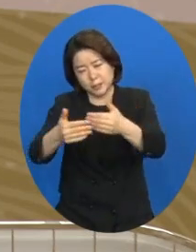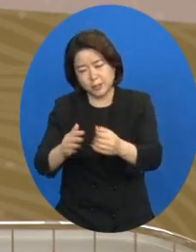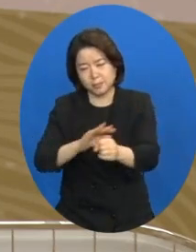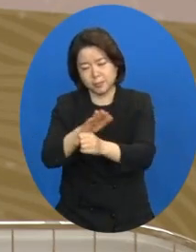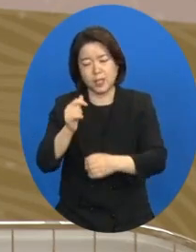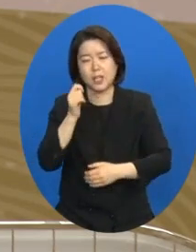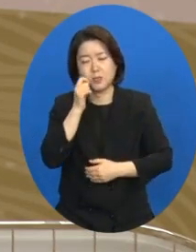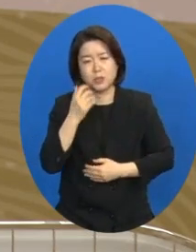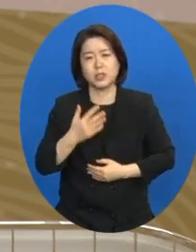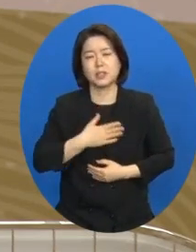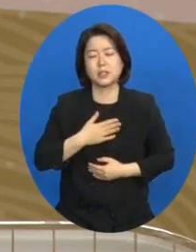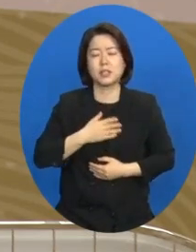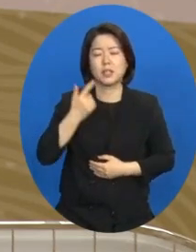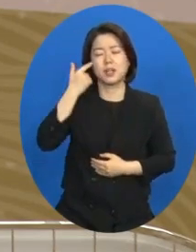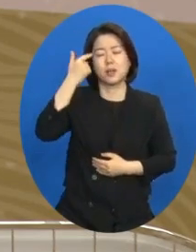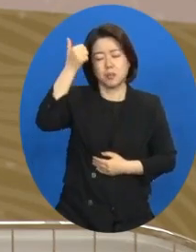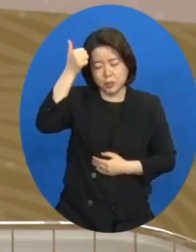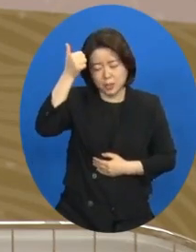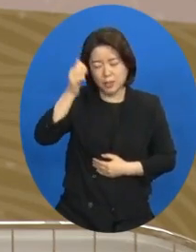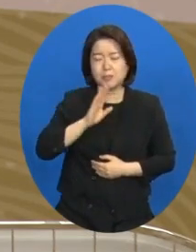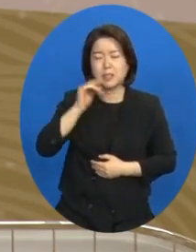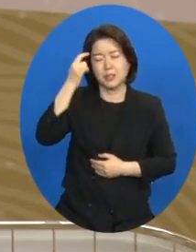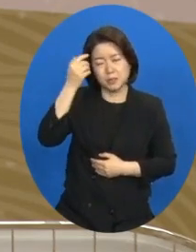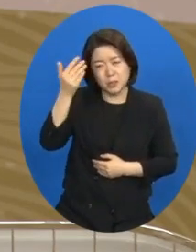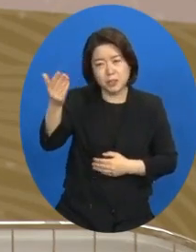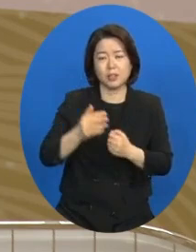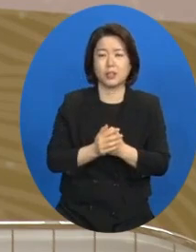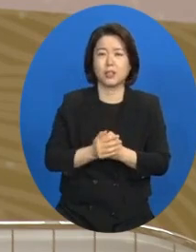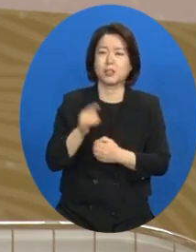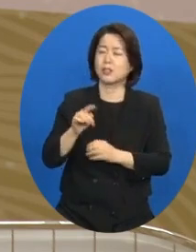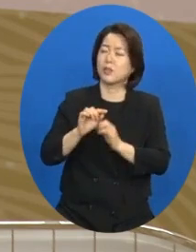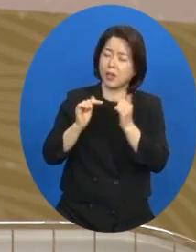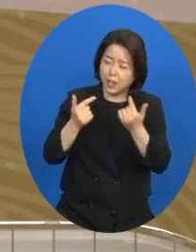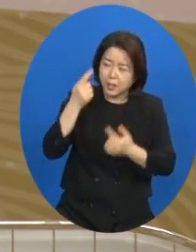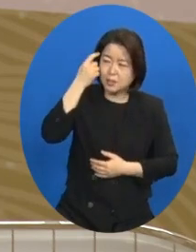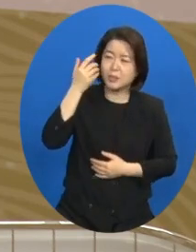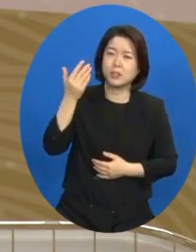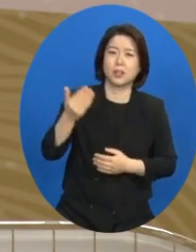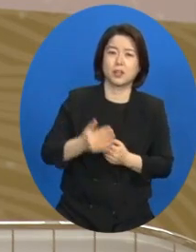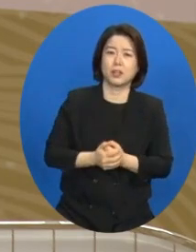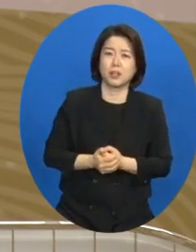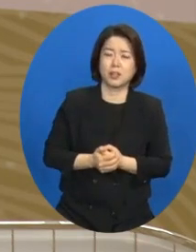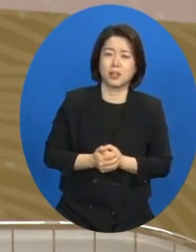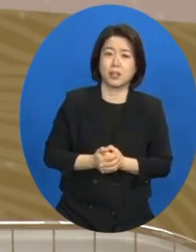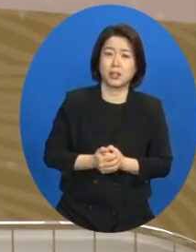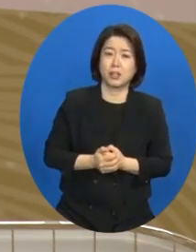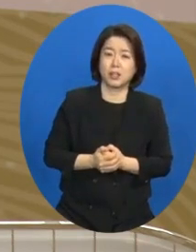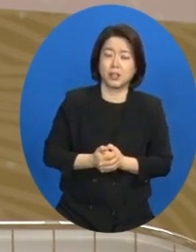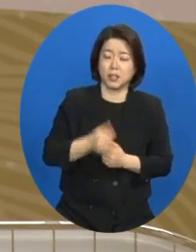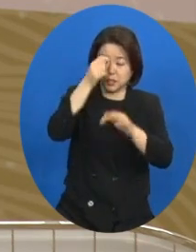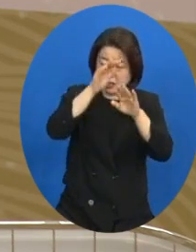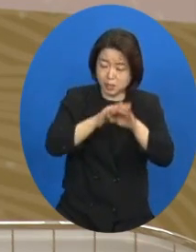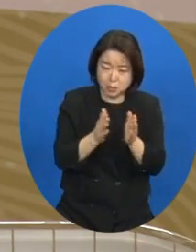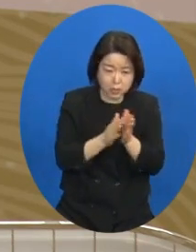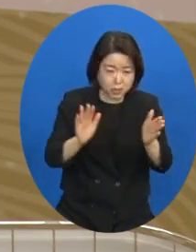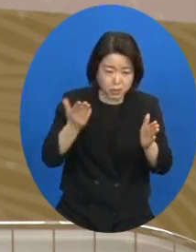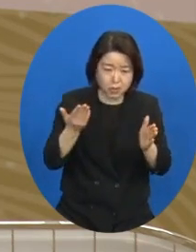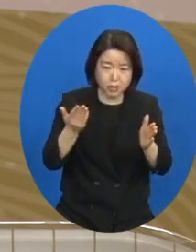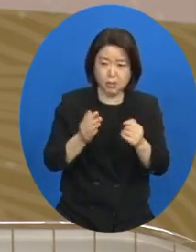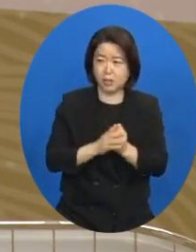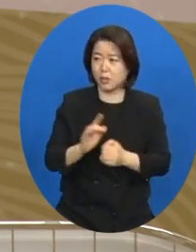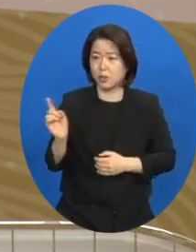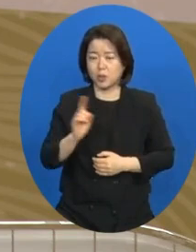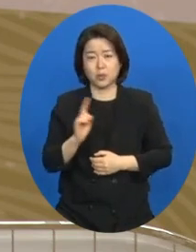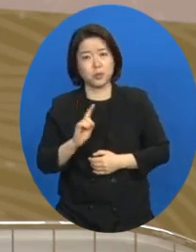제가 목사 입니까 이거 안됩니다 자 예배 4 시작해 됐는데 둘째